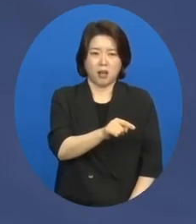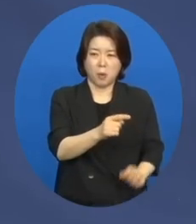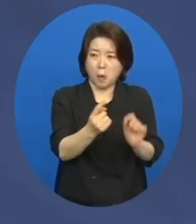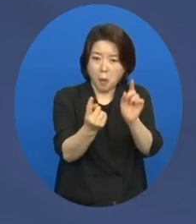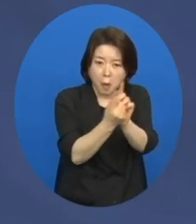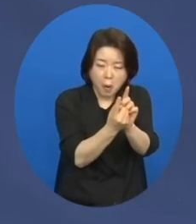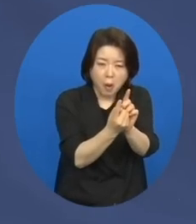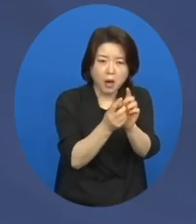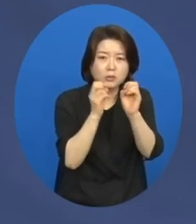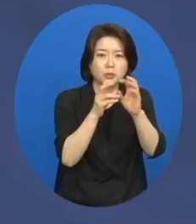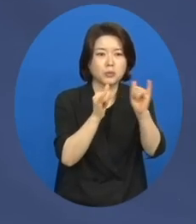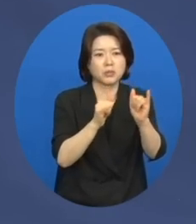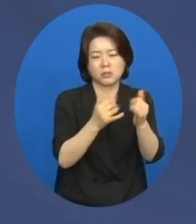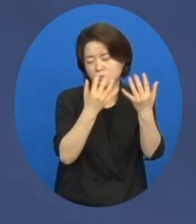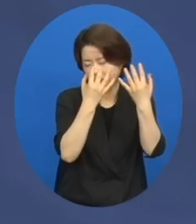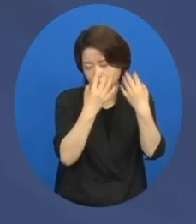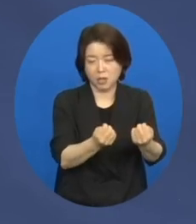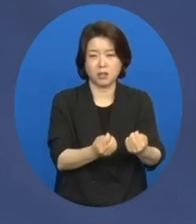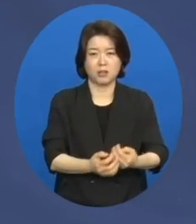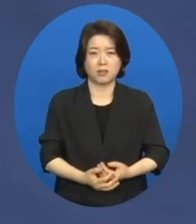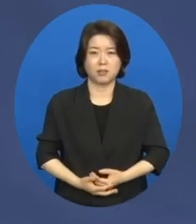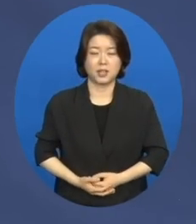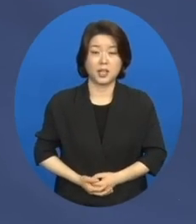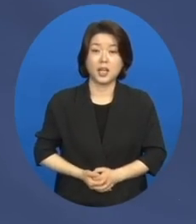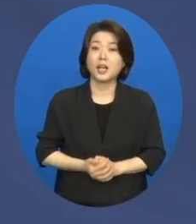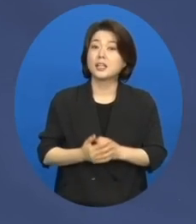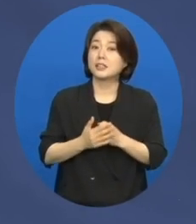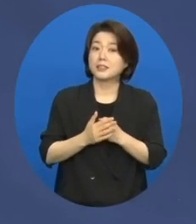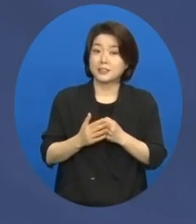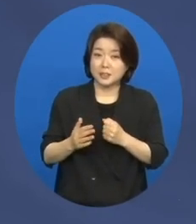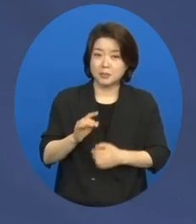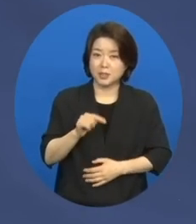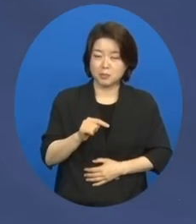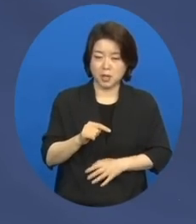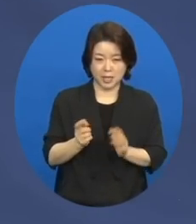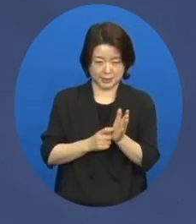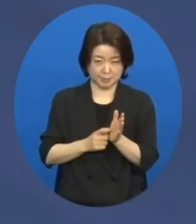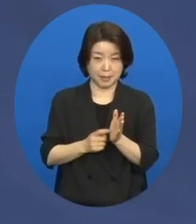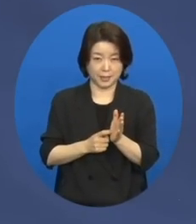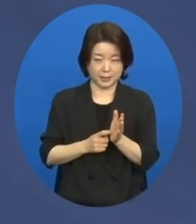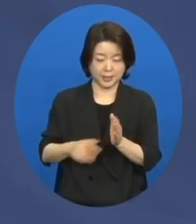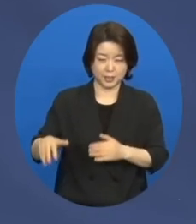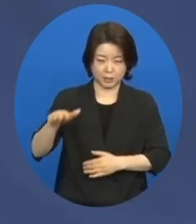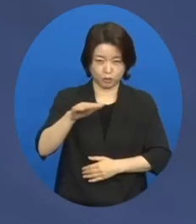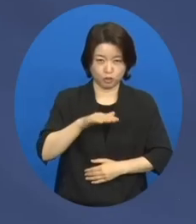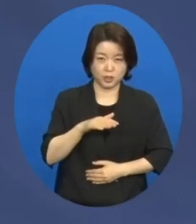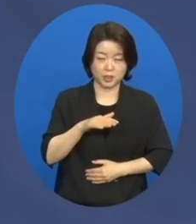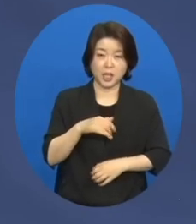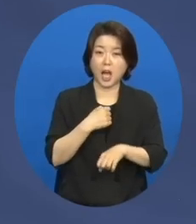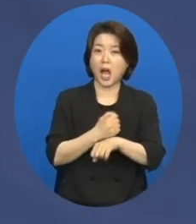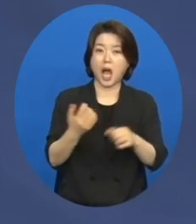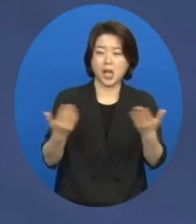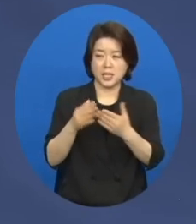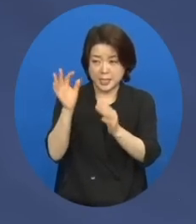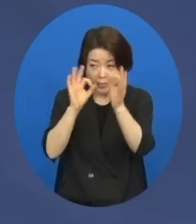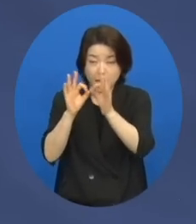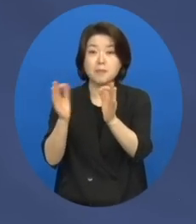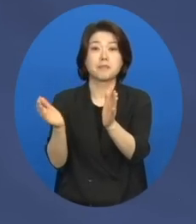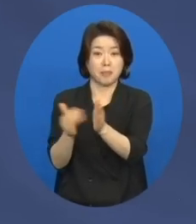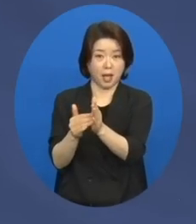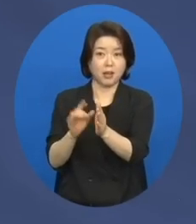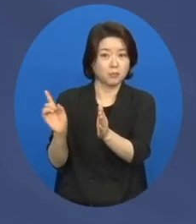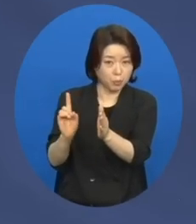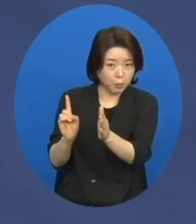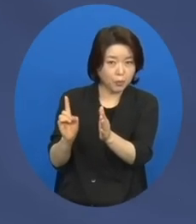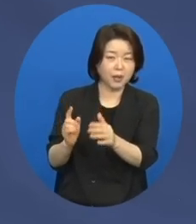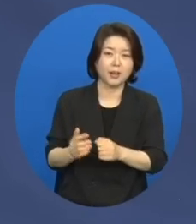분들이 의외로 많더라고요. 그래서 급하게 우리가 할 일거리를 찾았는데 그게